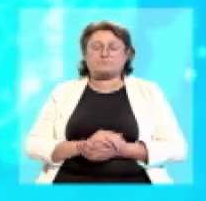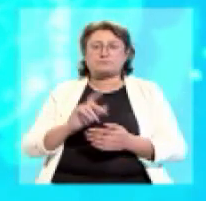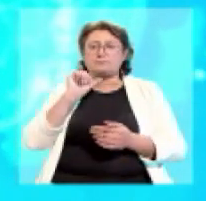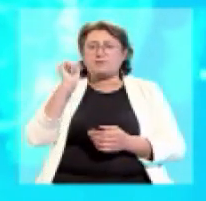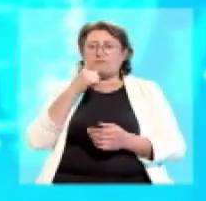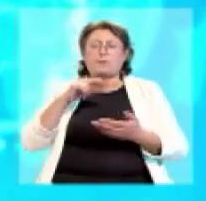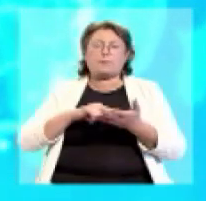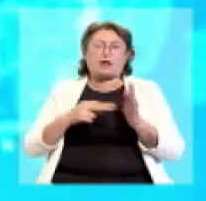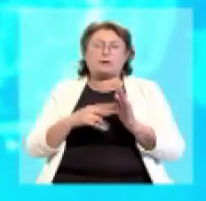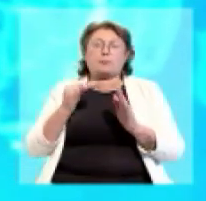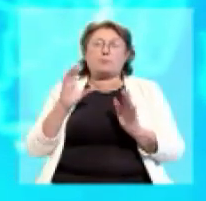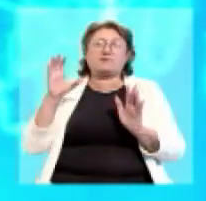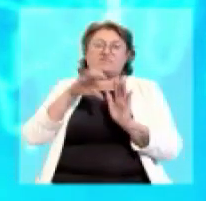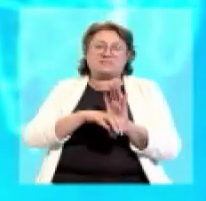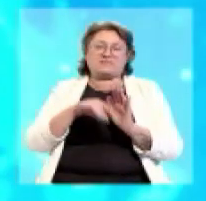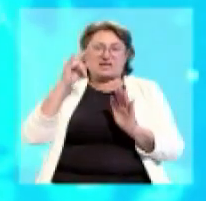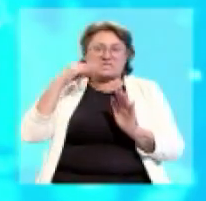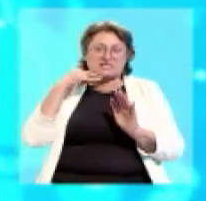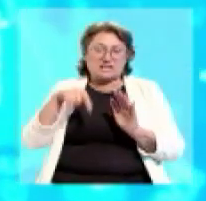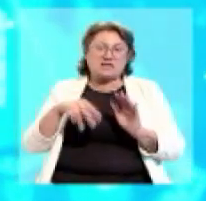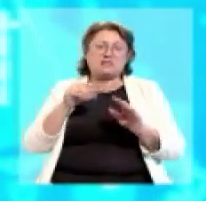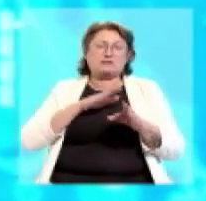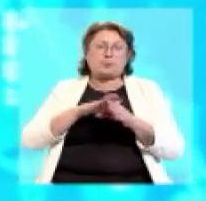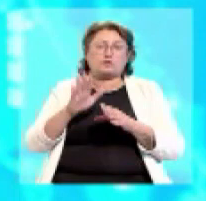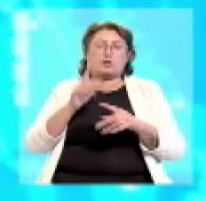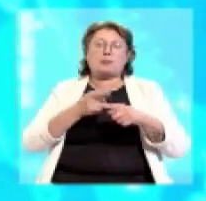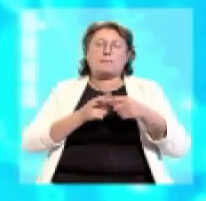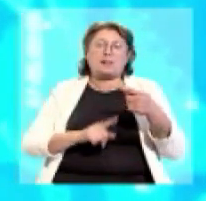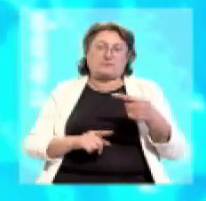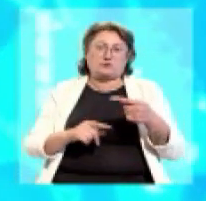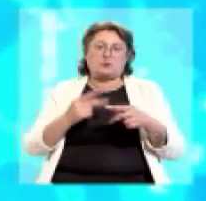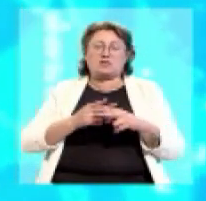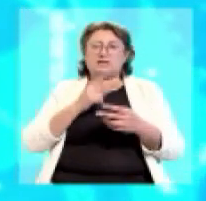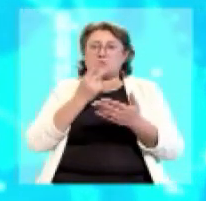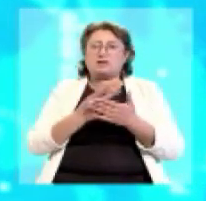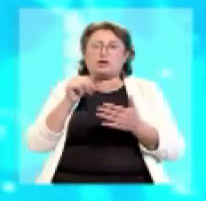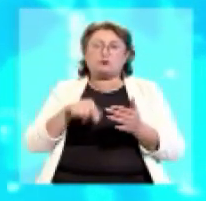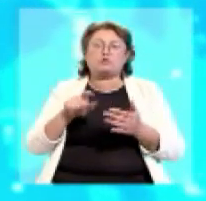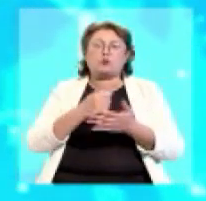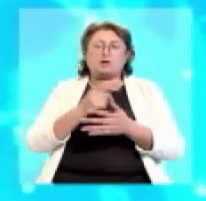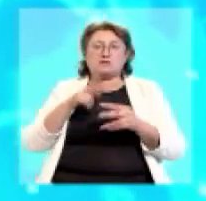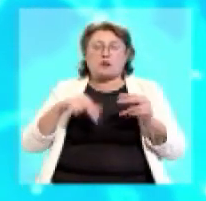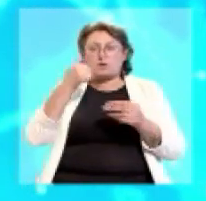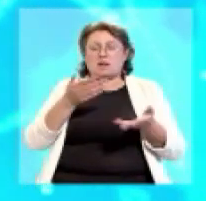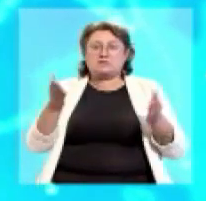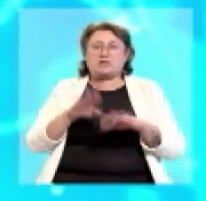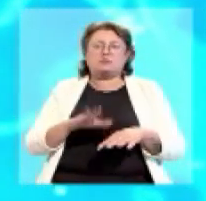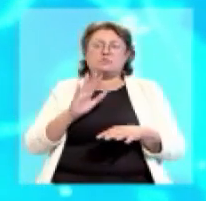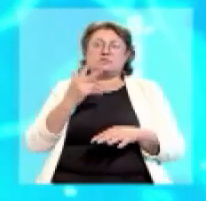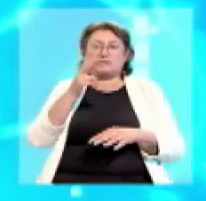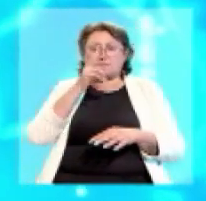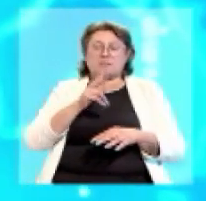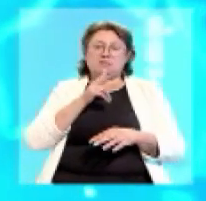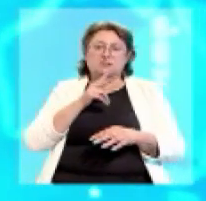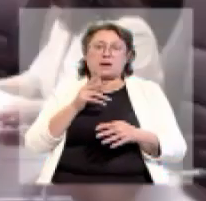Годовой план по привлечению инвестиций в Казахстан исполнен лишь наполовину. Это несмотря на то, что до конца года осталось всего